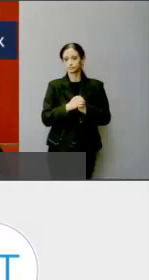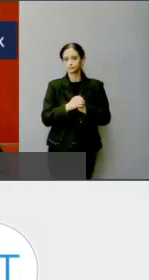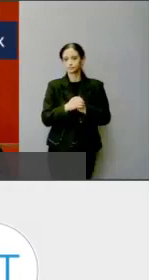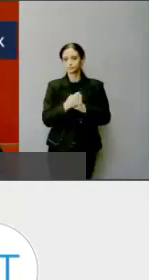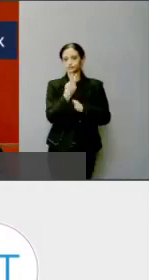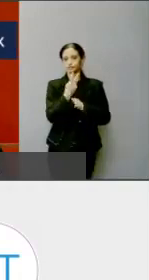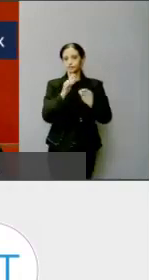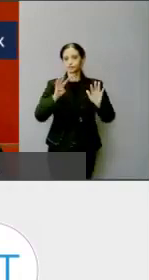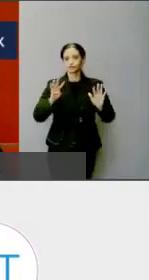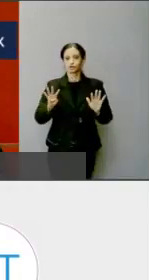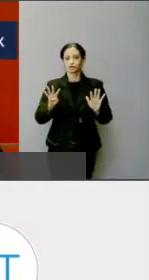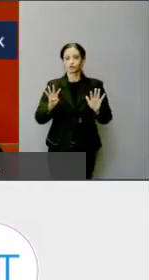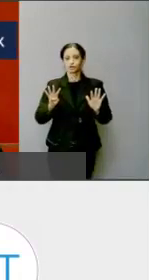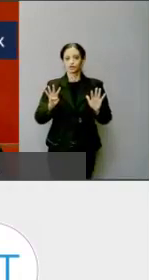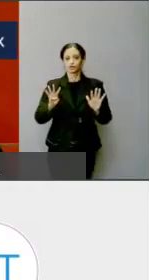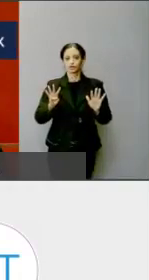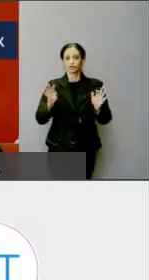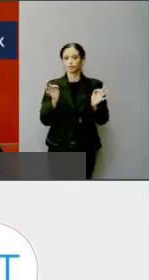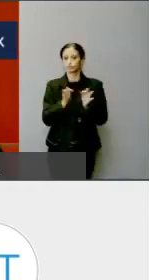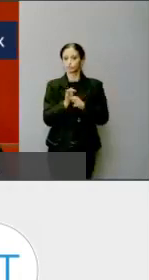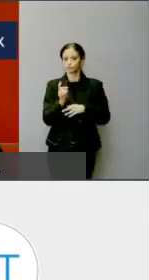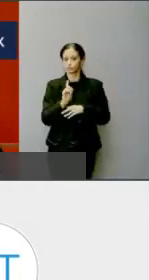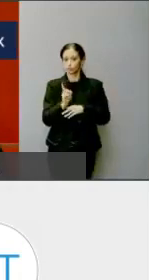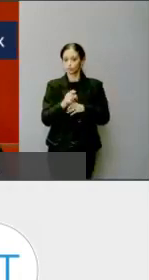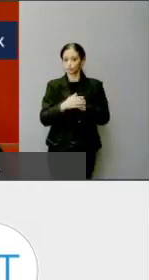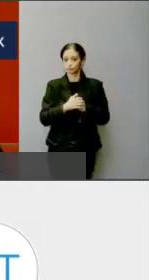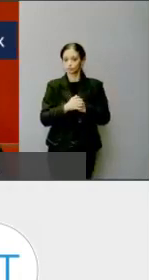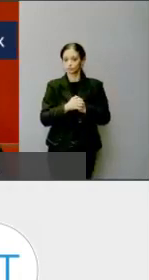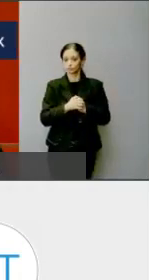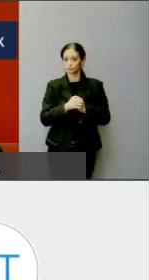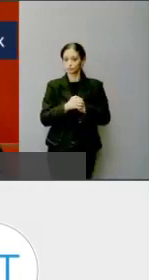29 non favorevole